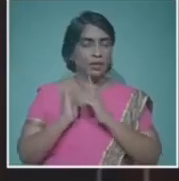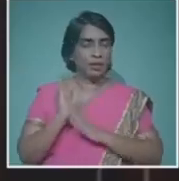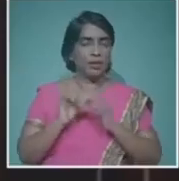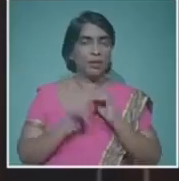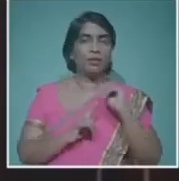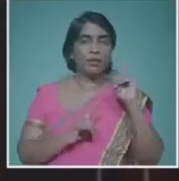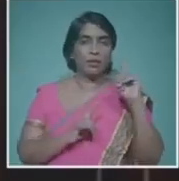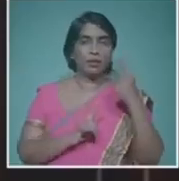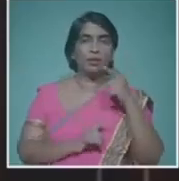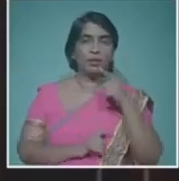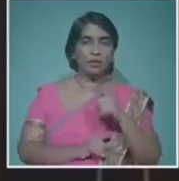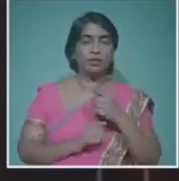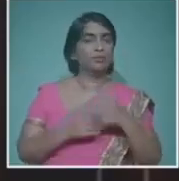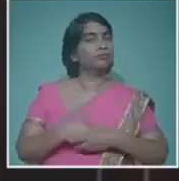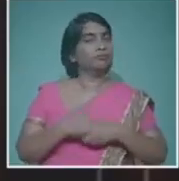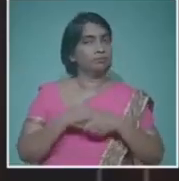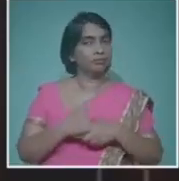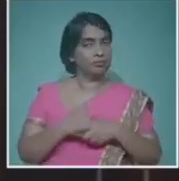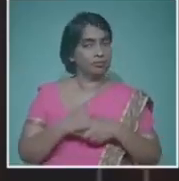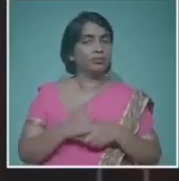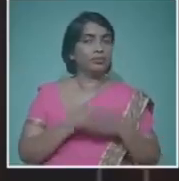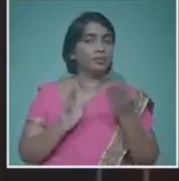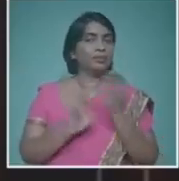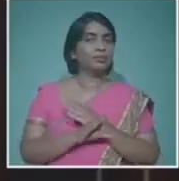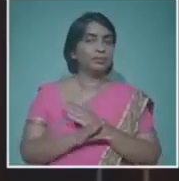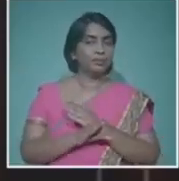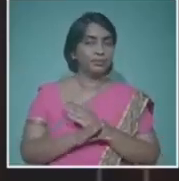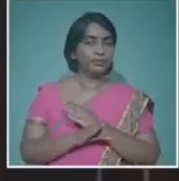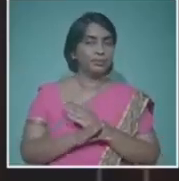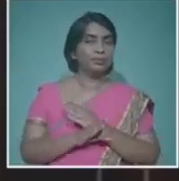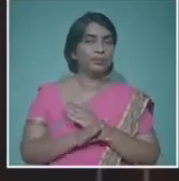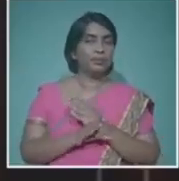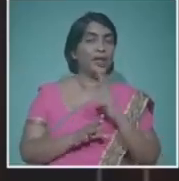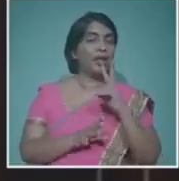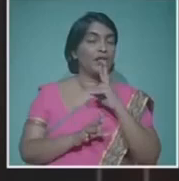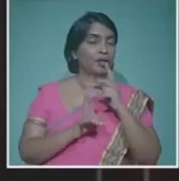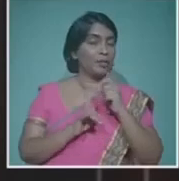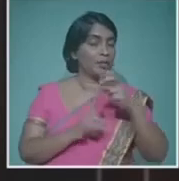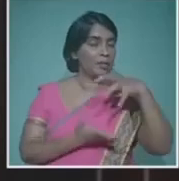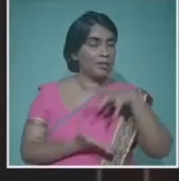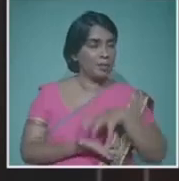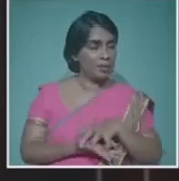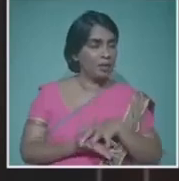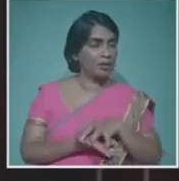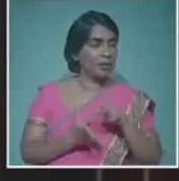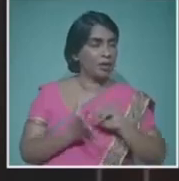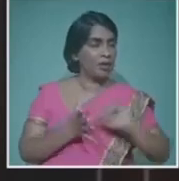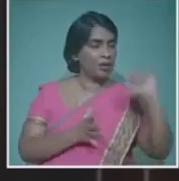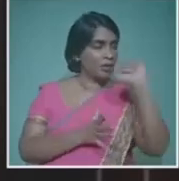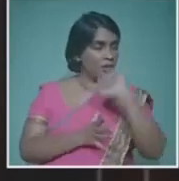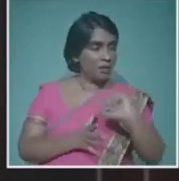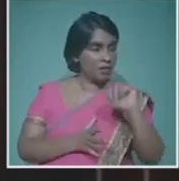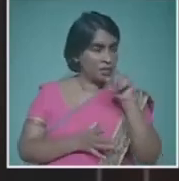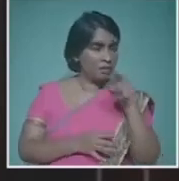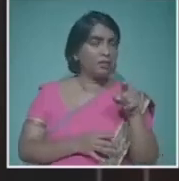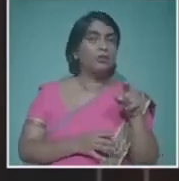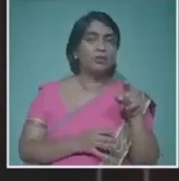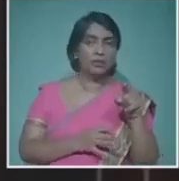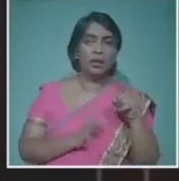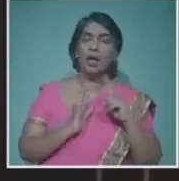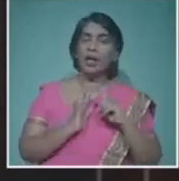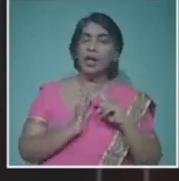ප්‍රථමයෙන් ඔබතුමාට සුබ පතන්න ඕන පසුගියදා සබරගම පළාත ආසියා පැසිෆික්